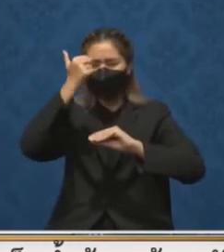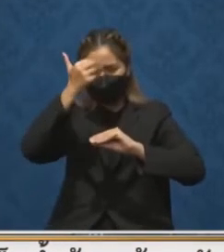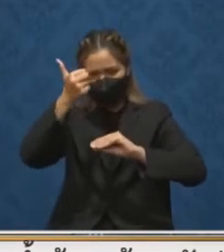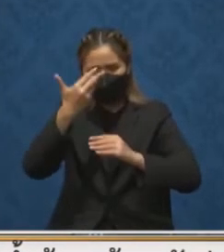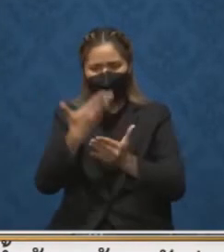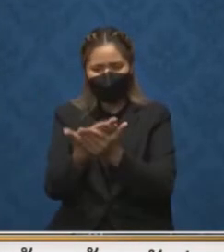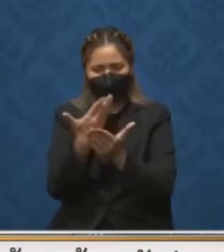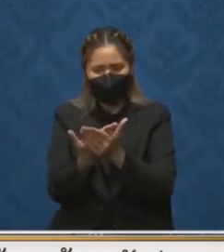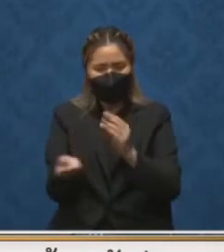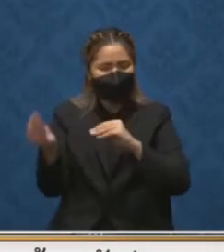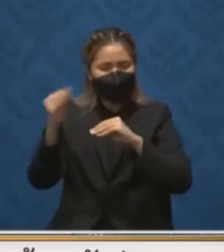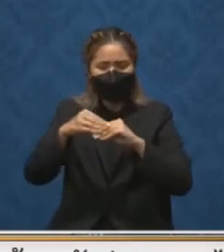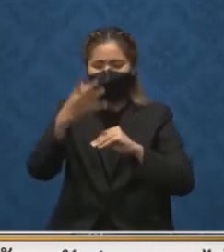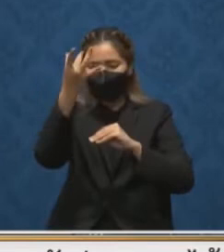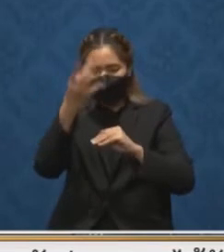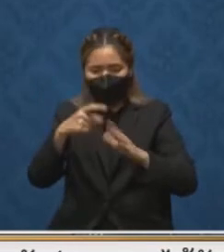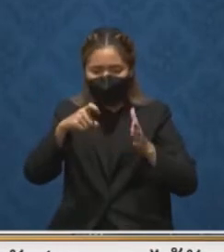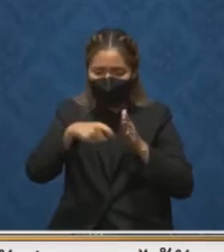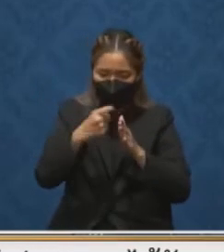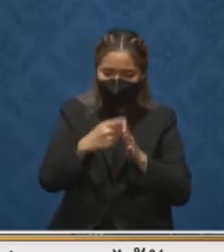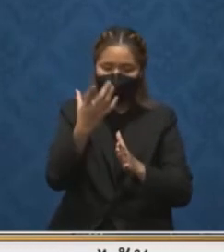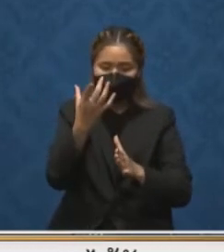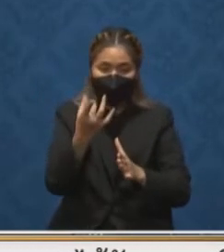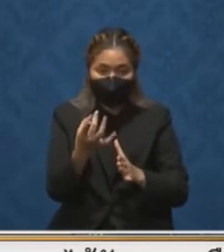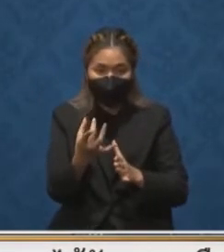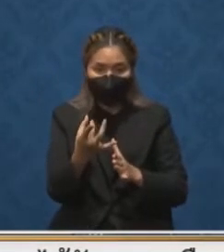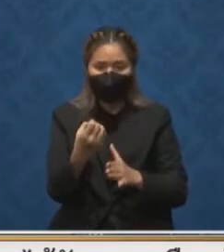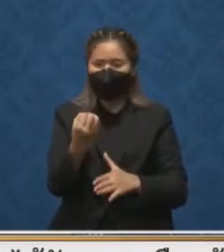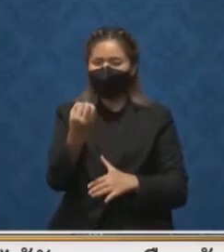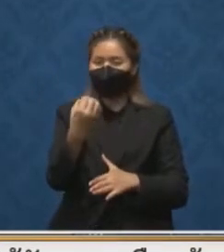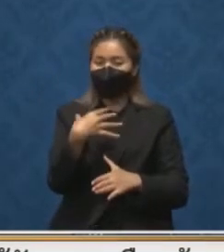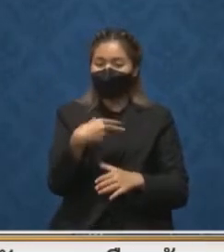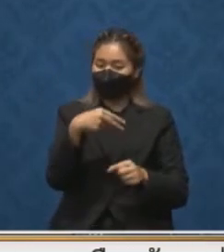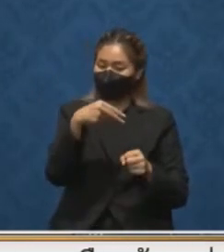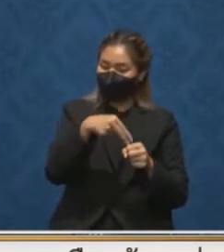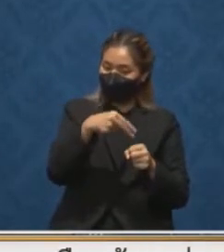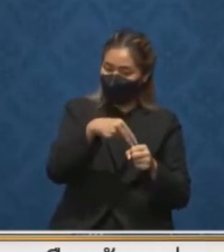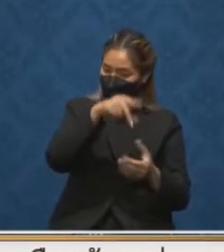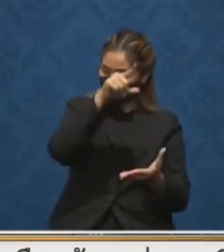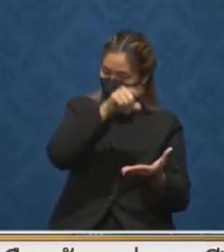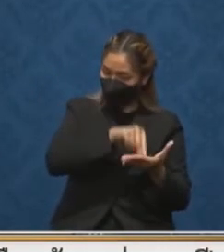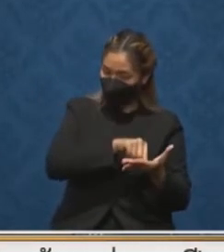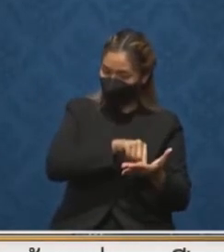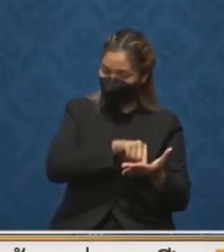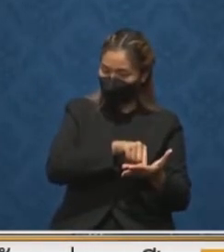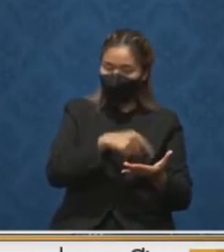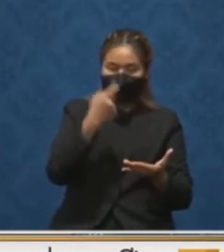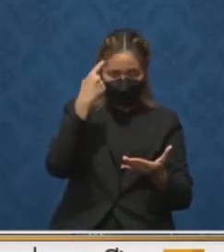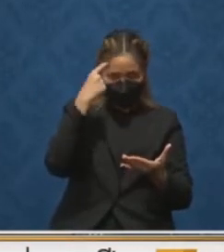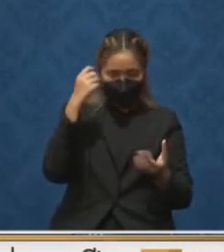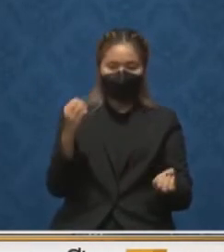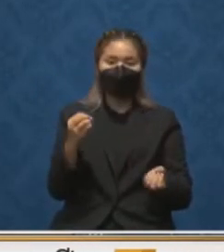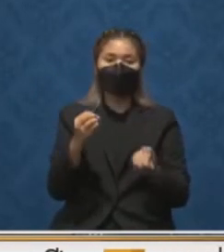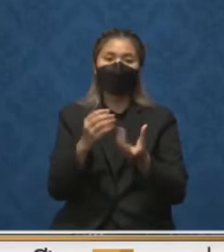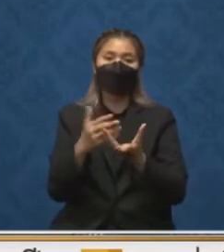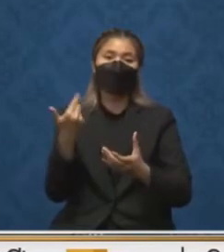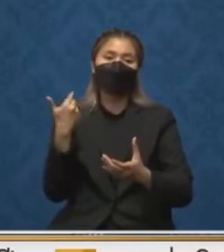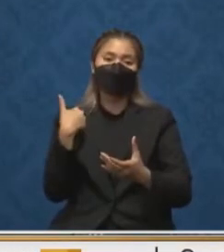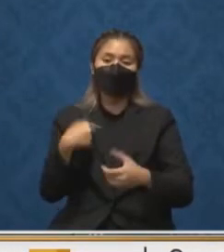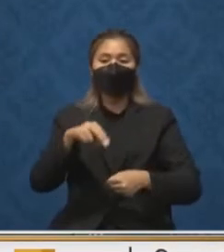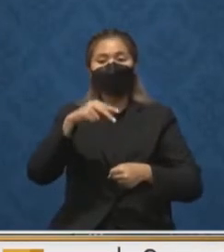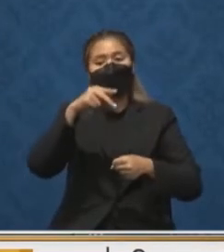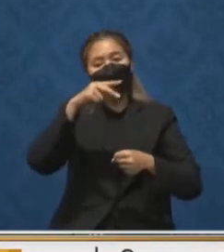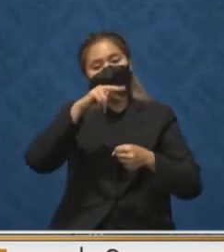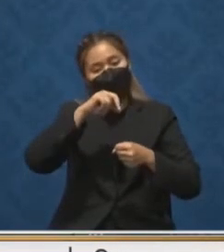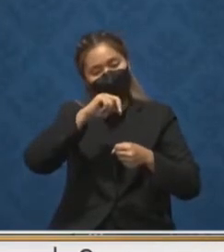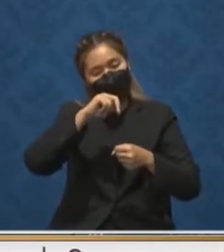แต่เขาเพิ่มเพระเขาบอกวา ราคาน้มนมัถูกตรงนมมผกระทหมเลยครั ตายบายเรื่องสัพยากรทเราจะไปใช้ ว่